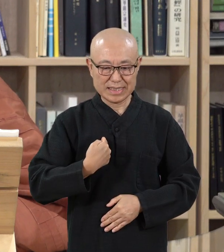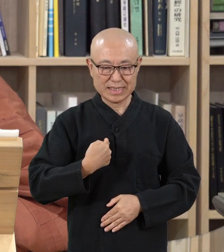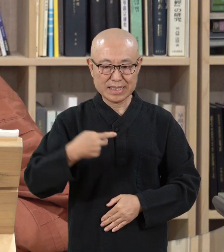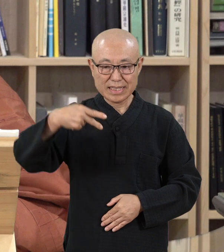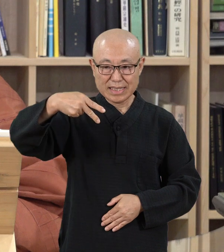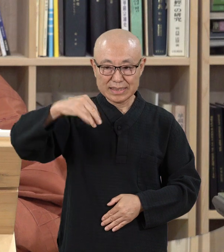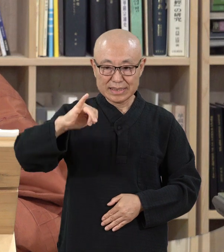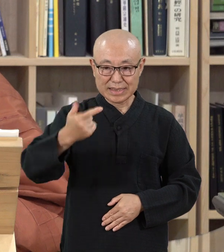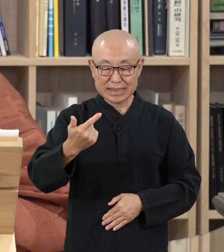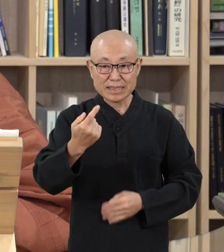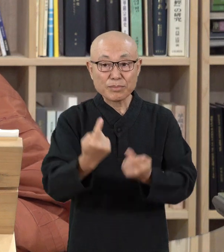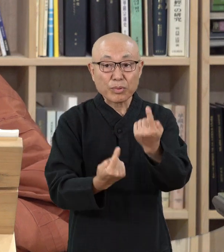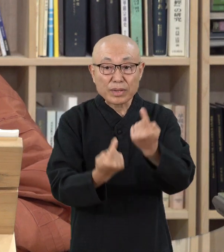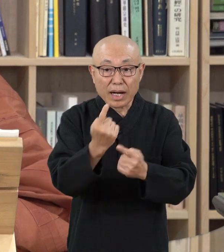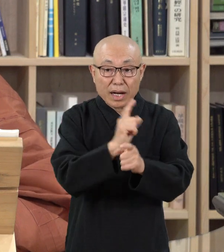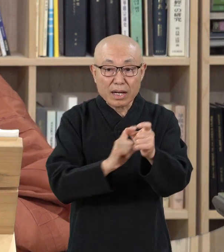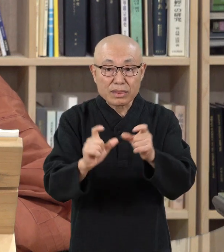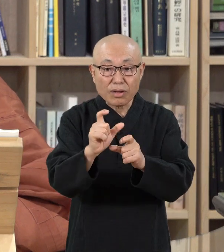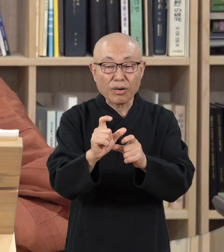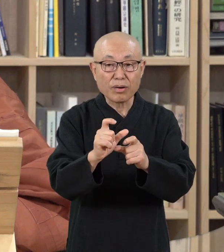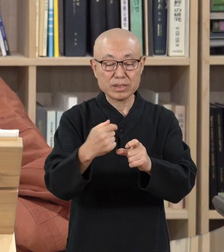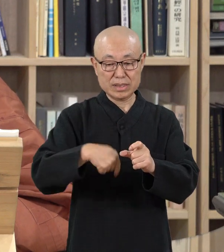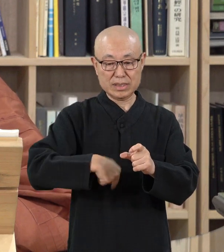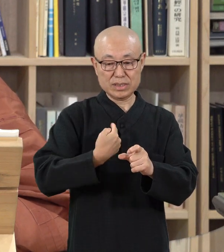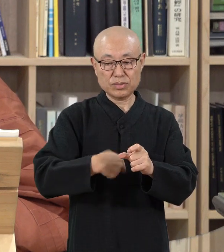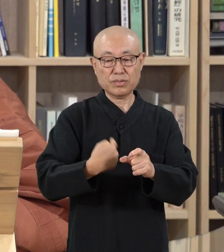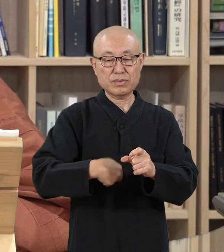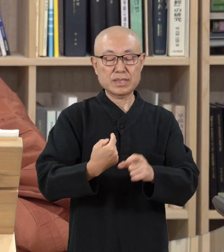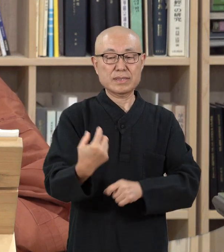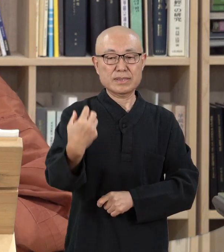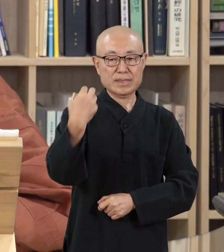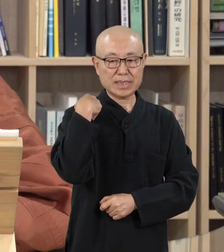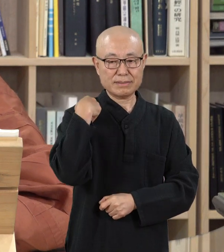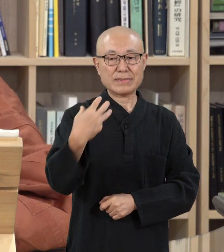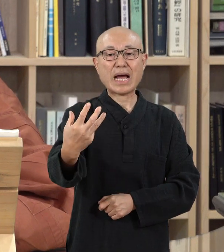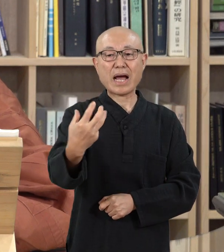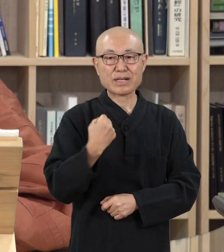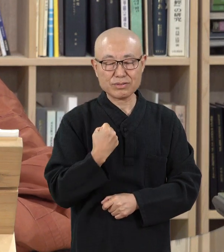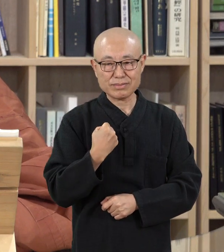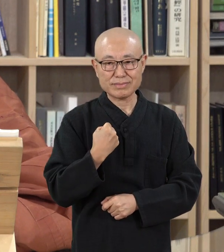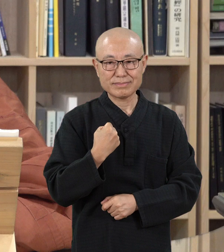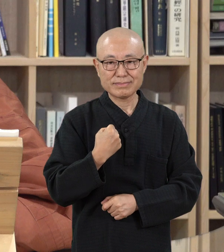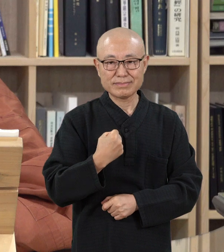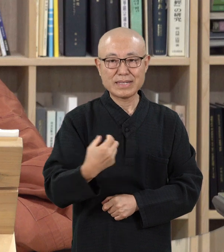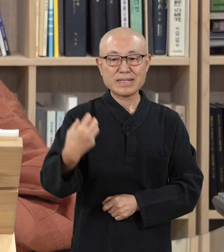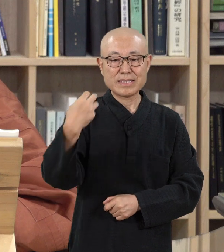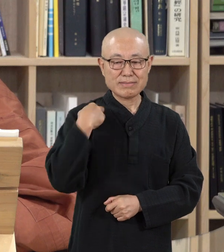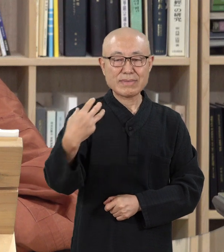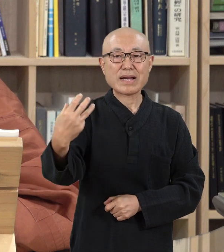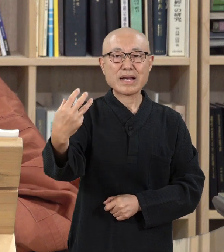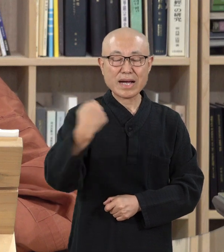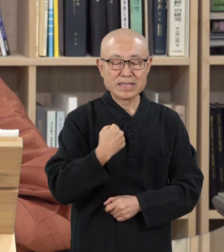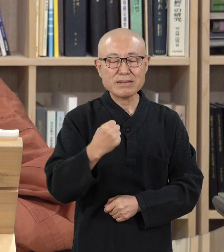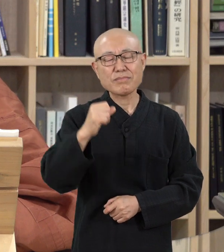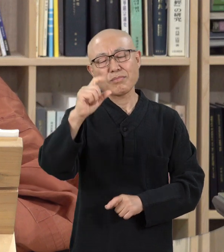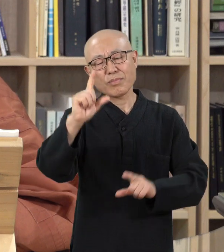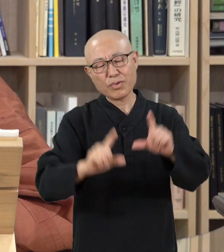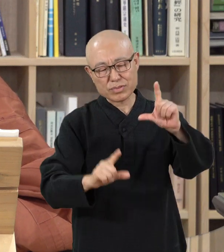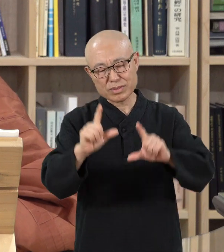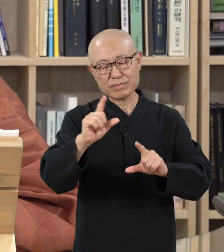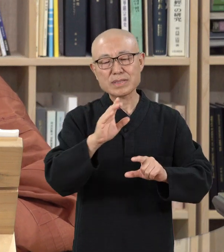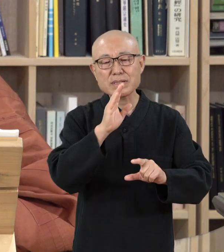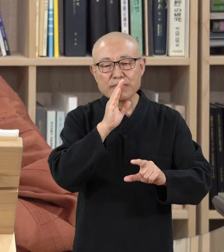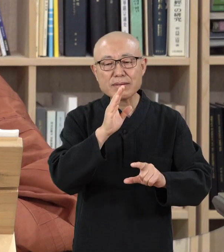신 이상으로 자기에 대해서 책임을 지고 그 책임을 지는 것이